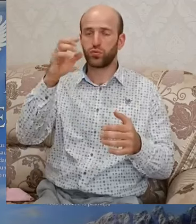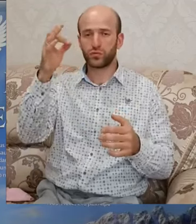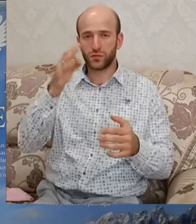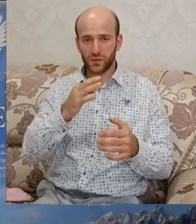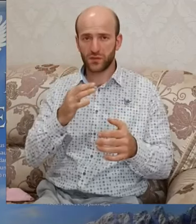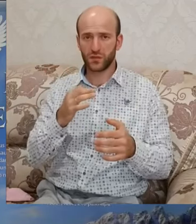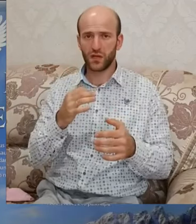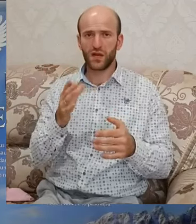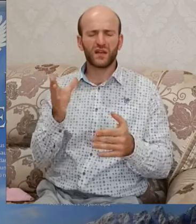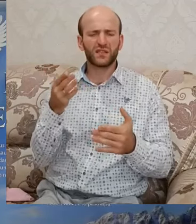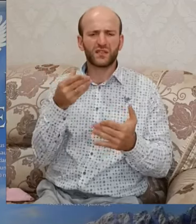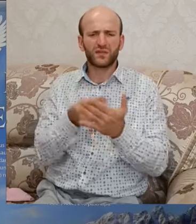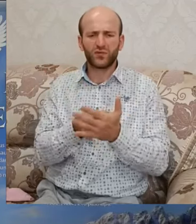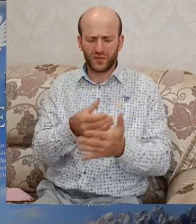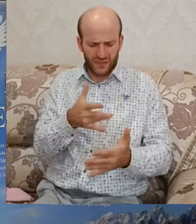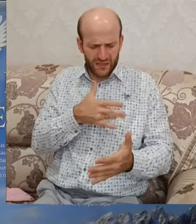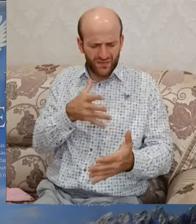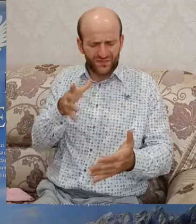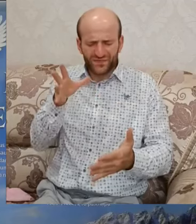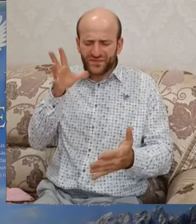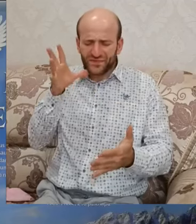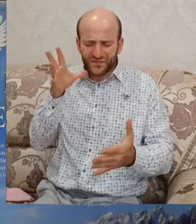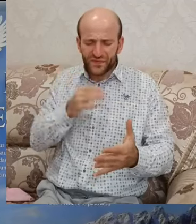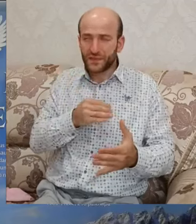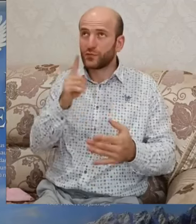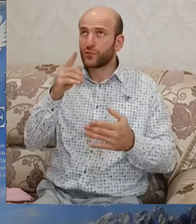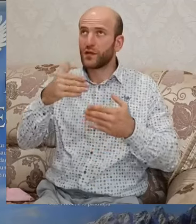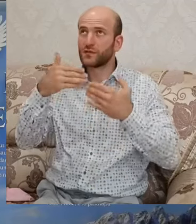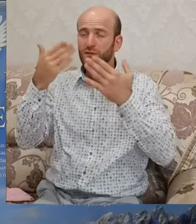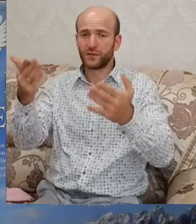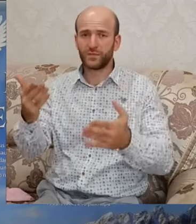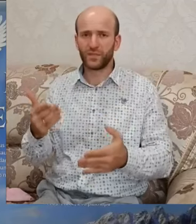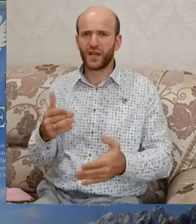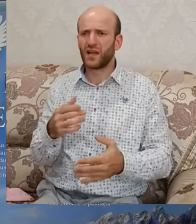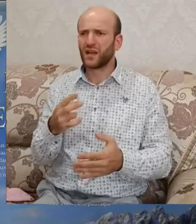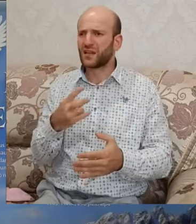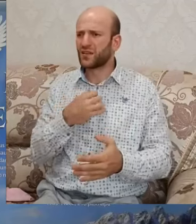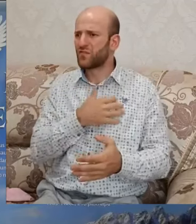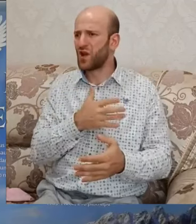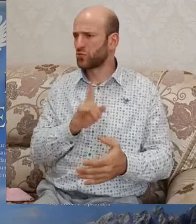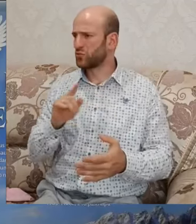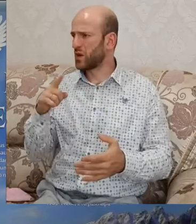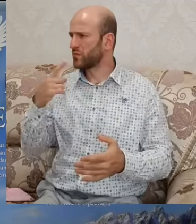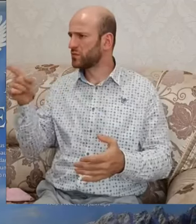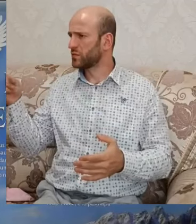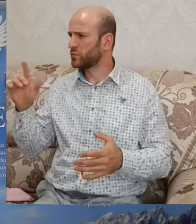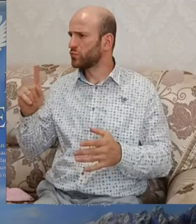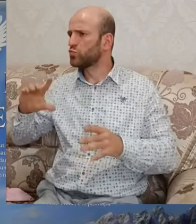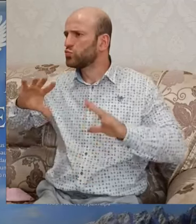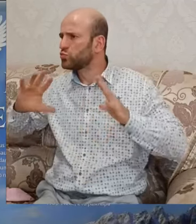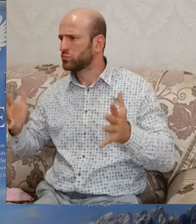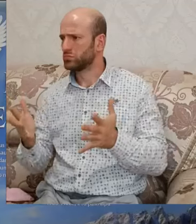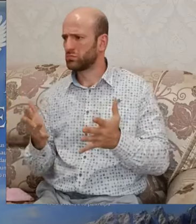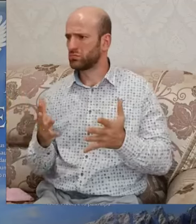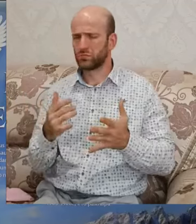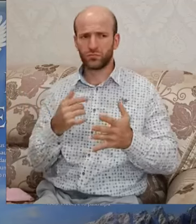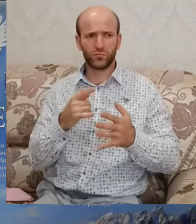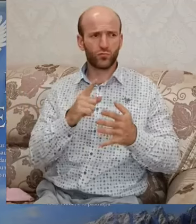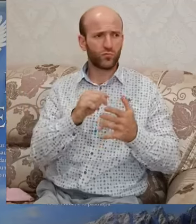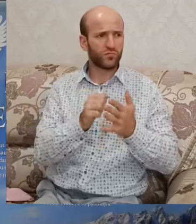aplinkybės, situacijos, jisai tiki tuo, ką atvėrė Dievas. И неважно, что говорят обстоятельства и ситуации, он верит в то, что открыл